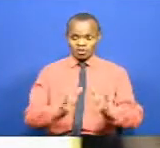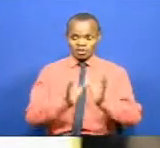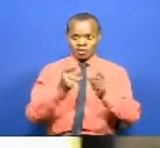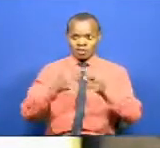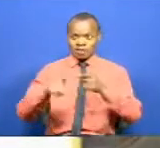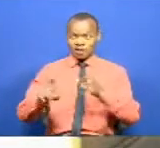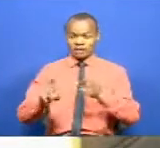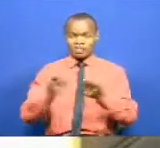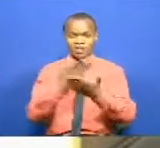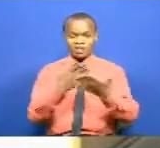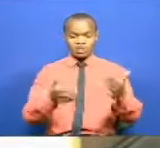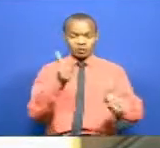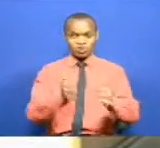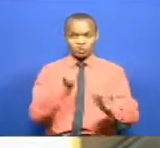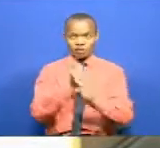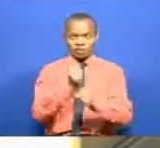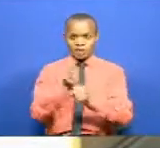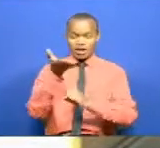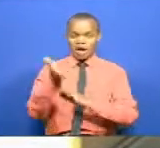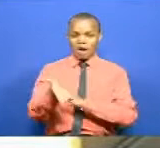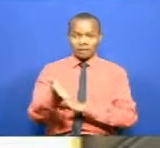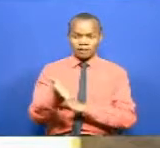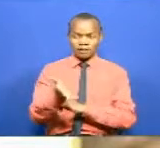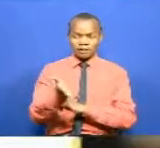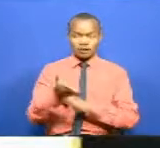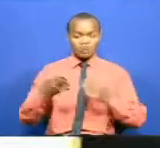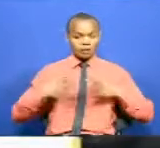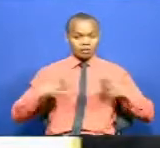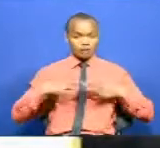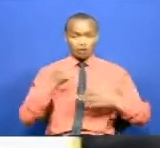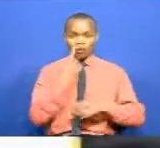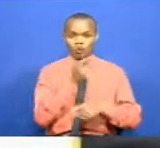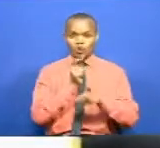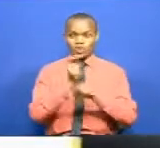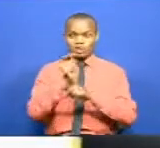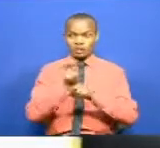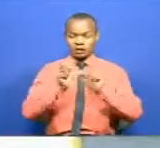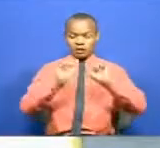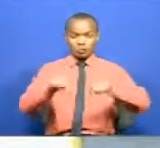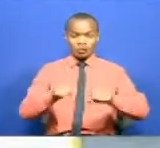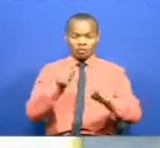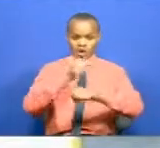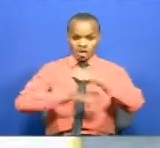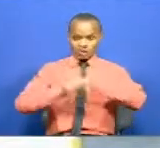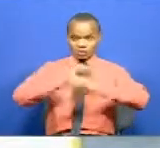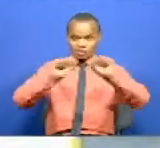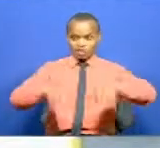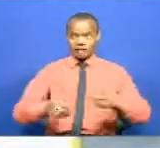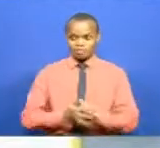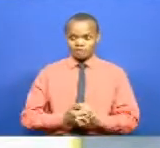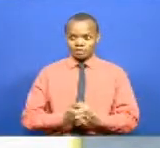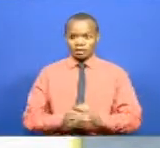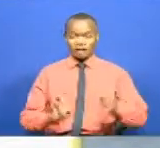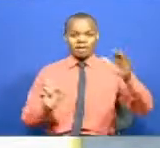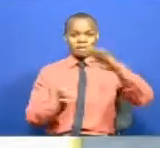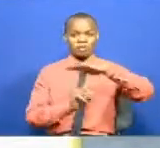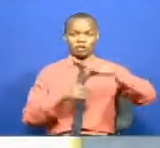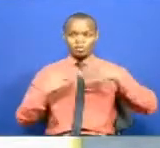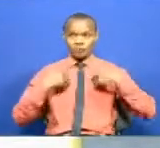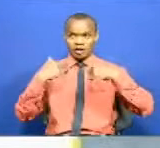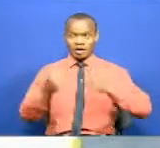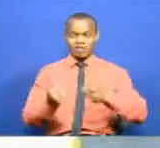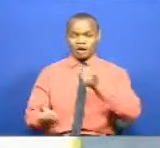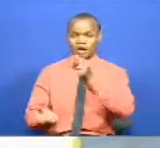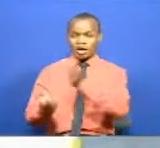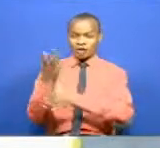degree here, I think people who are trained in technical schools can do this, isn't it? Wizara ya elimu ya zindua aina mpya ya